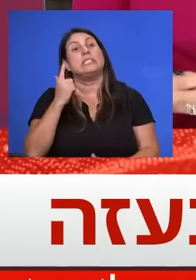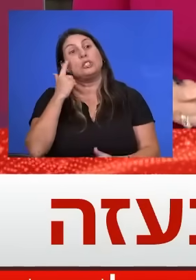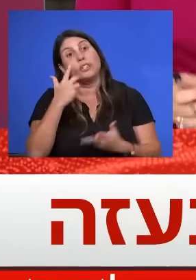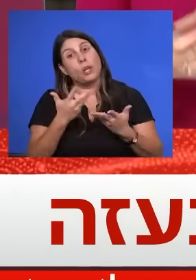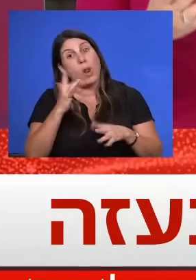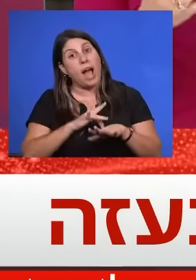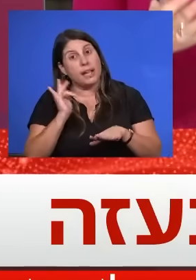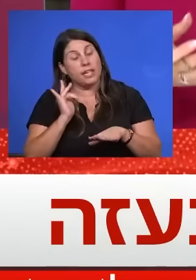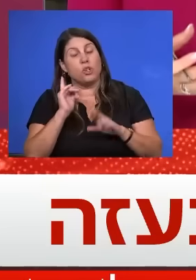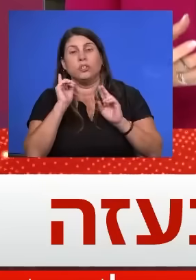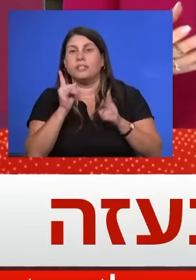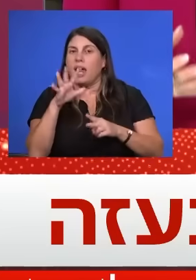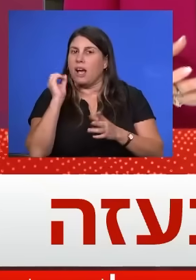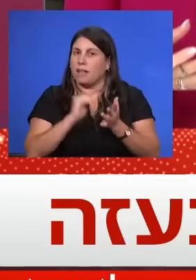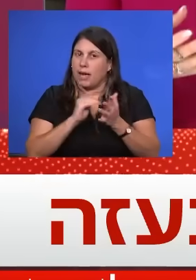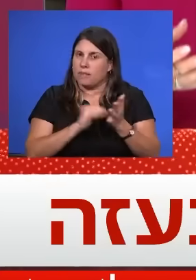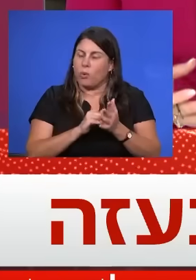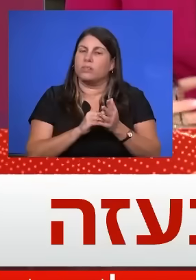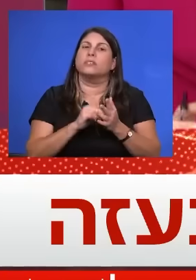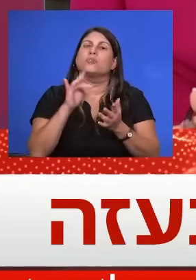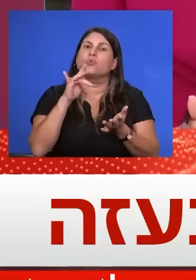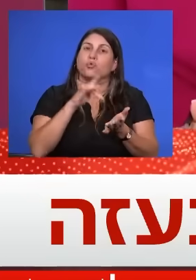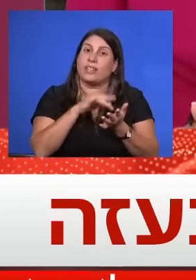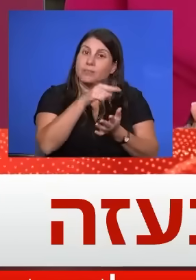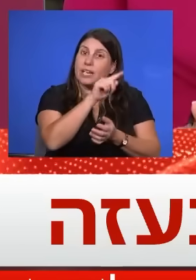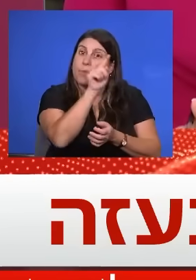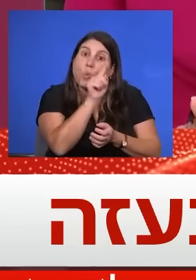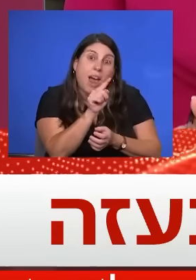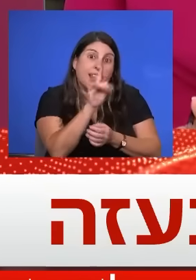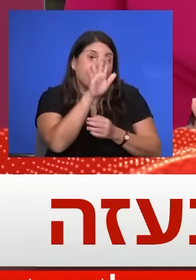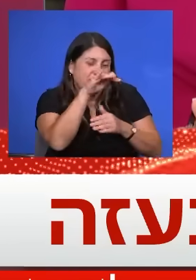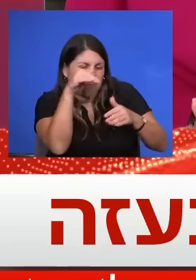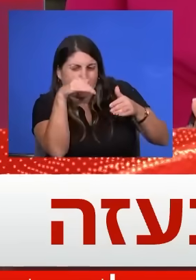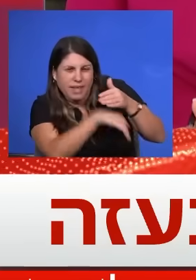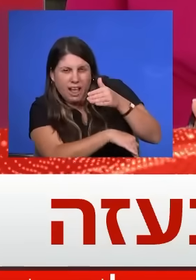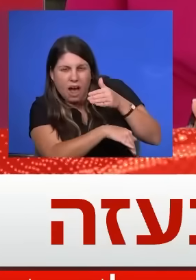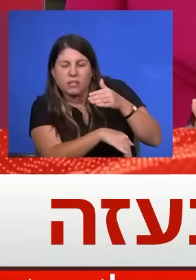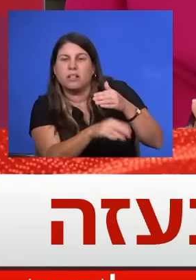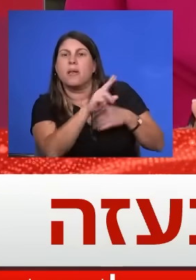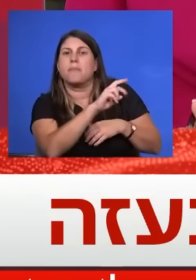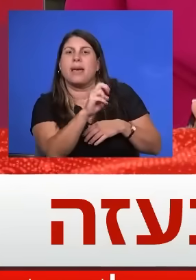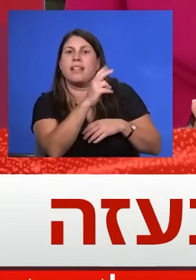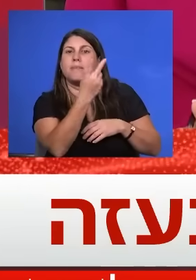לקחת בחשבון, שנמצאים שם, אולי גם בתת קרקע, 220 חטופים ישראלים.